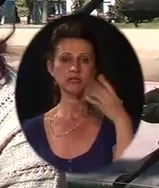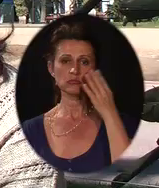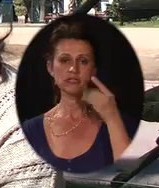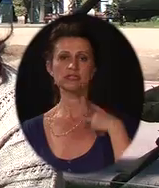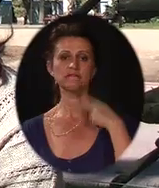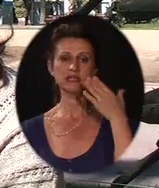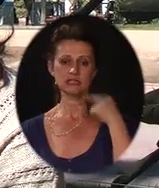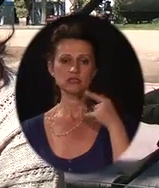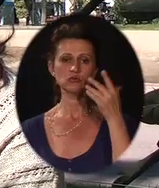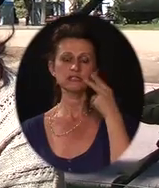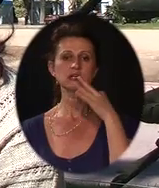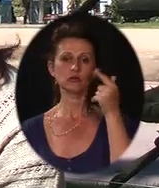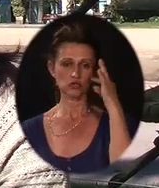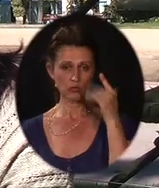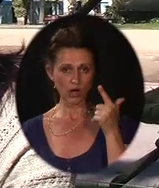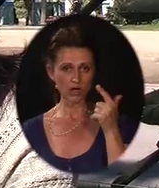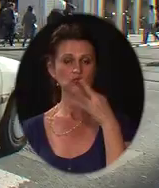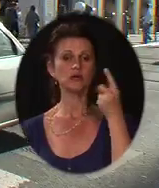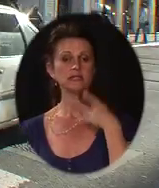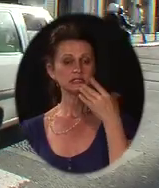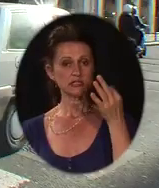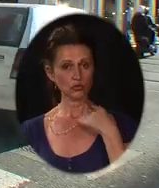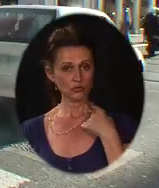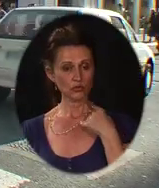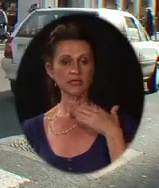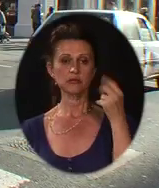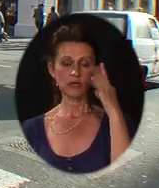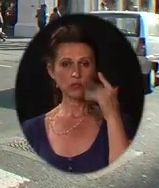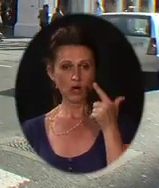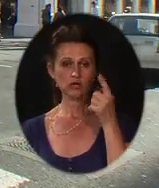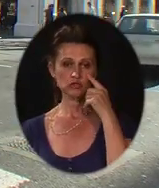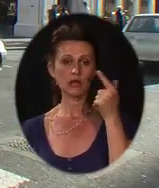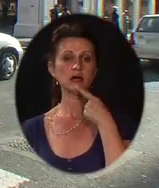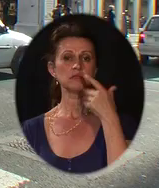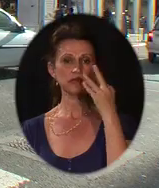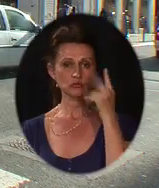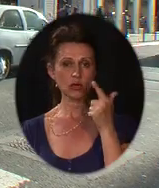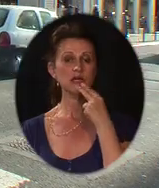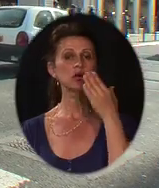véhicules qui s'approchent de moi. Vous voyez cette rue ? Eh bien, moi, je l'aperçois comme ça.